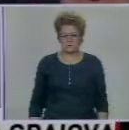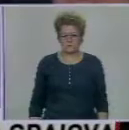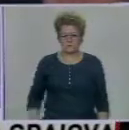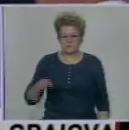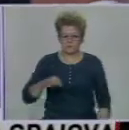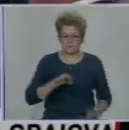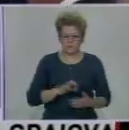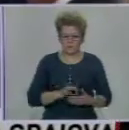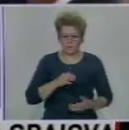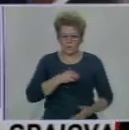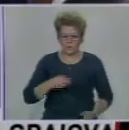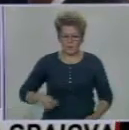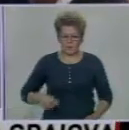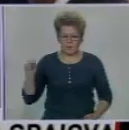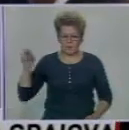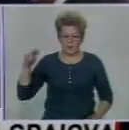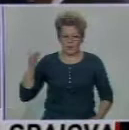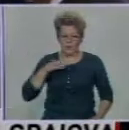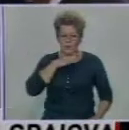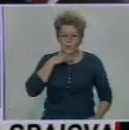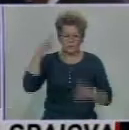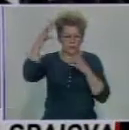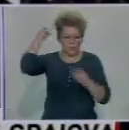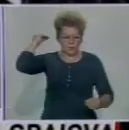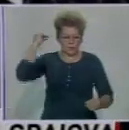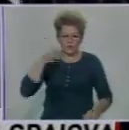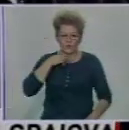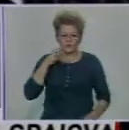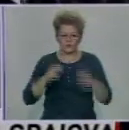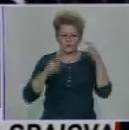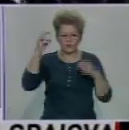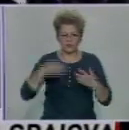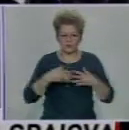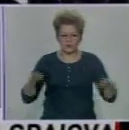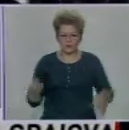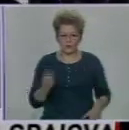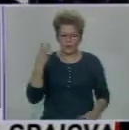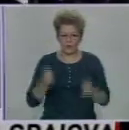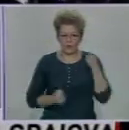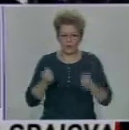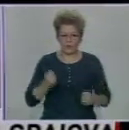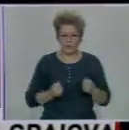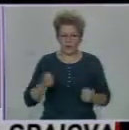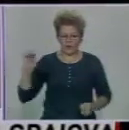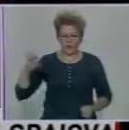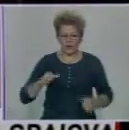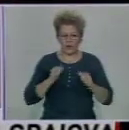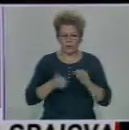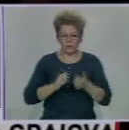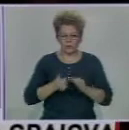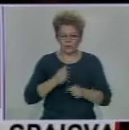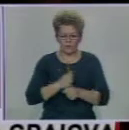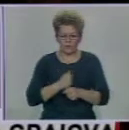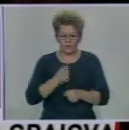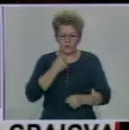În prezența președintelui, a premierului, dar și a numeroși ambasadori, conducerea Ford a dezvelit astăzi noul model EcoSport ce va fi produs la Craiova odată